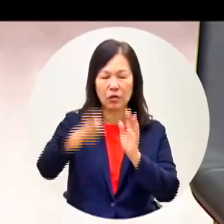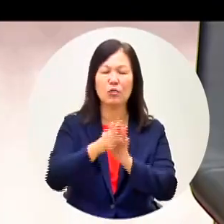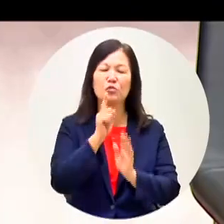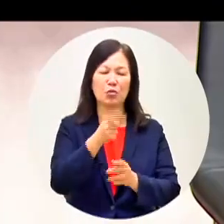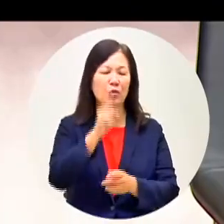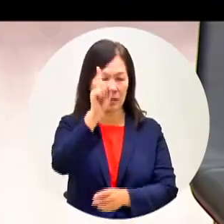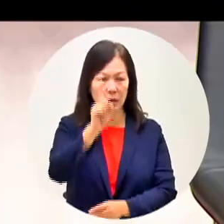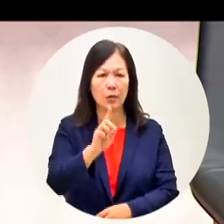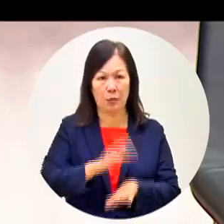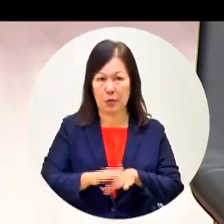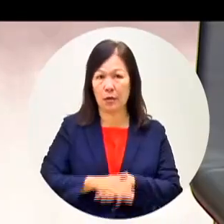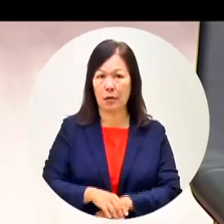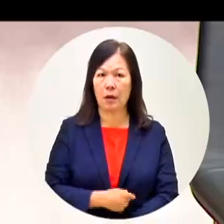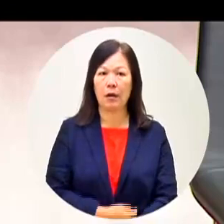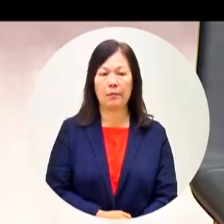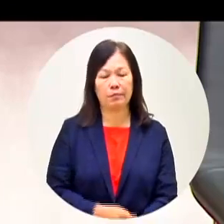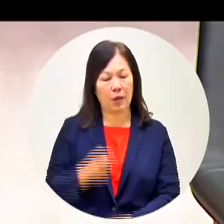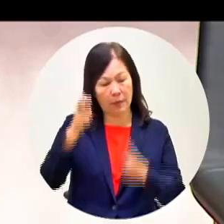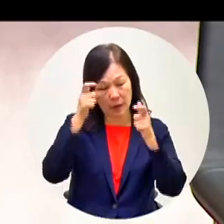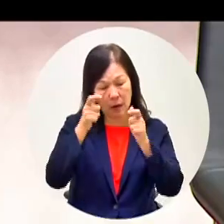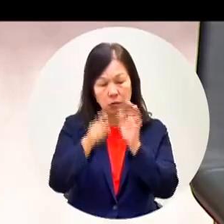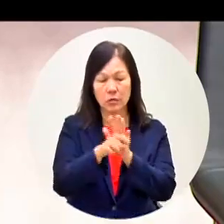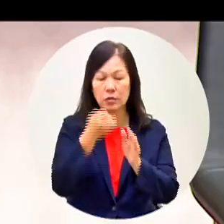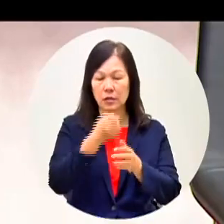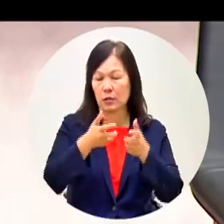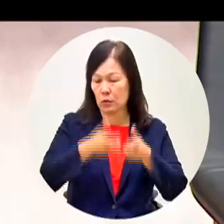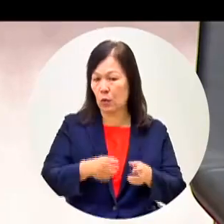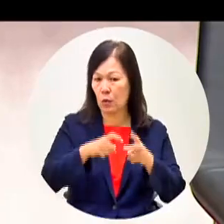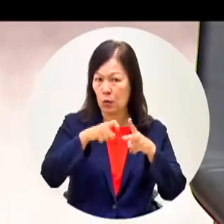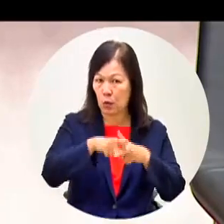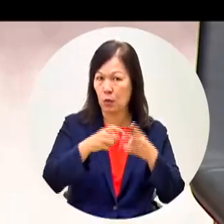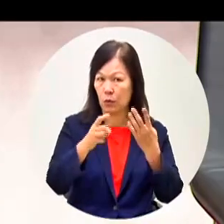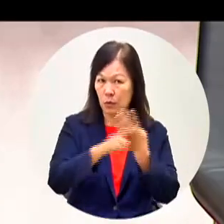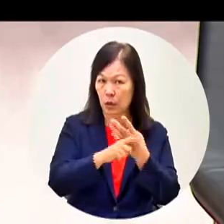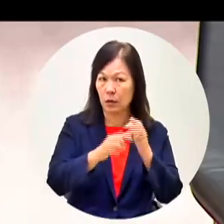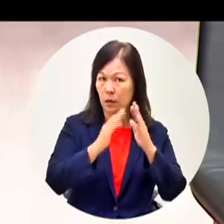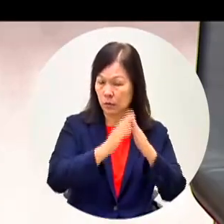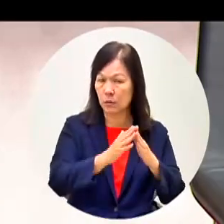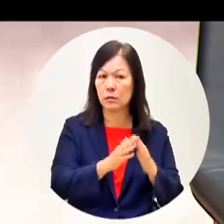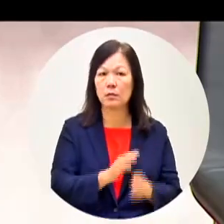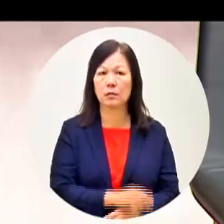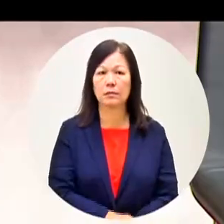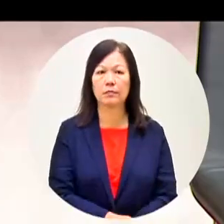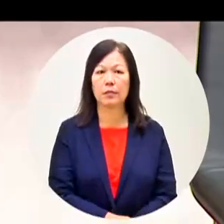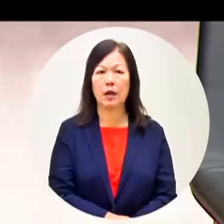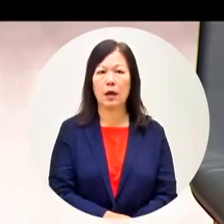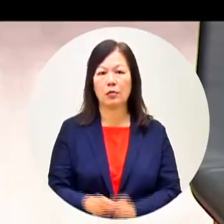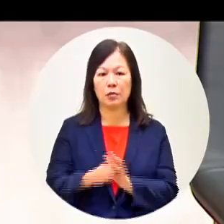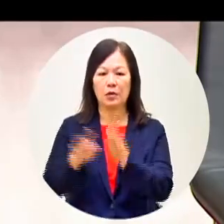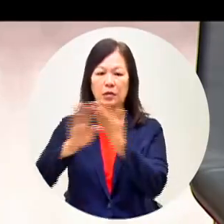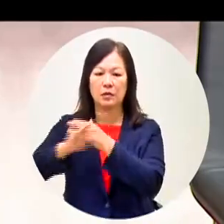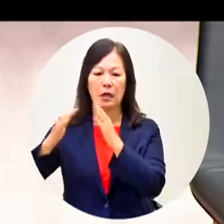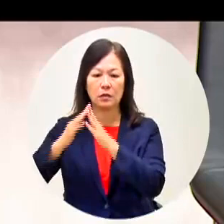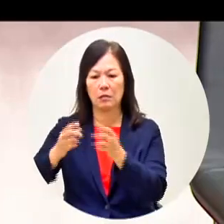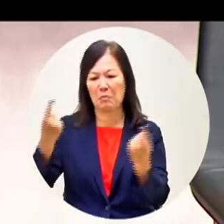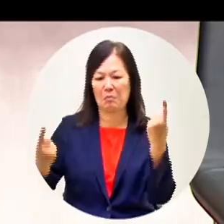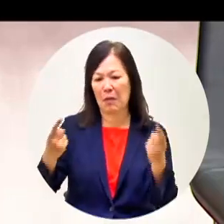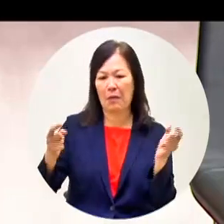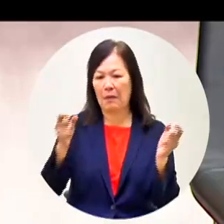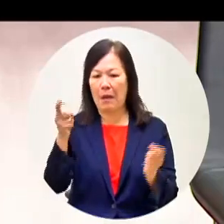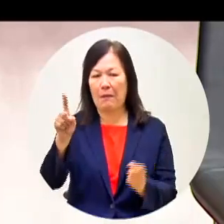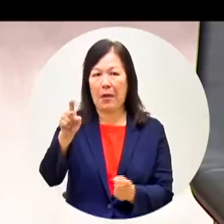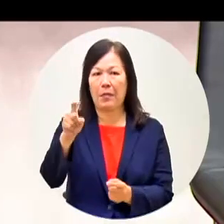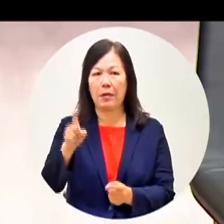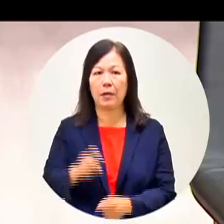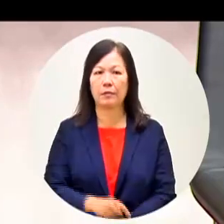雄是一个重工业的城市，所以咱比袂着其他的城市。伊讲咱高雄是一个歹命囝，